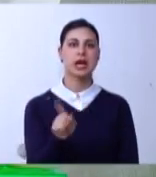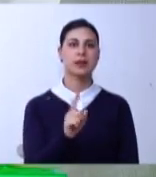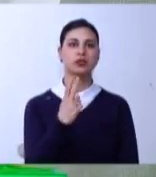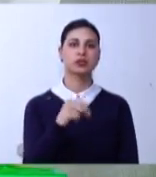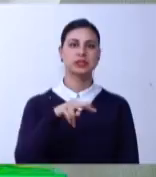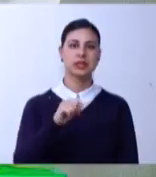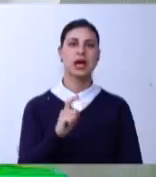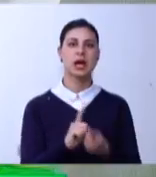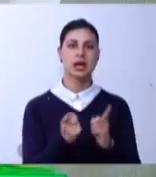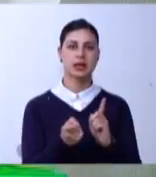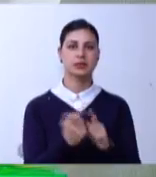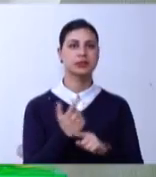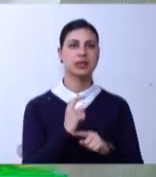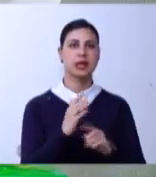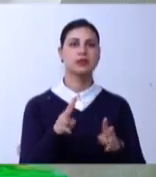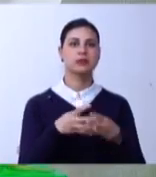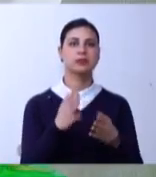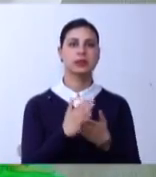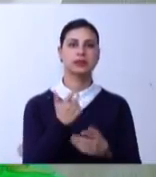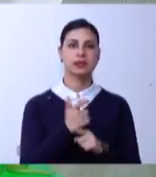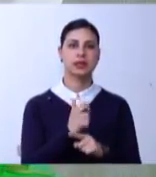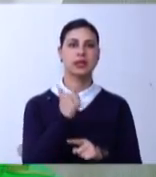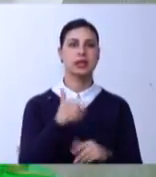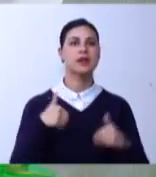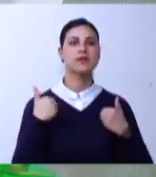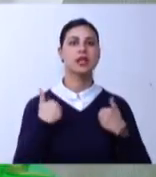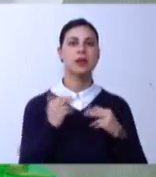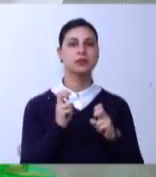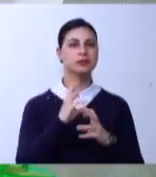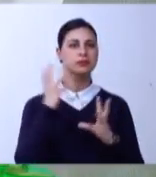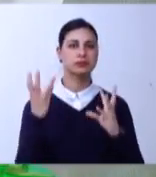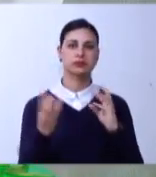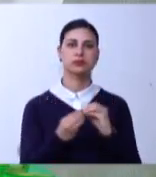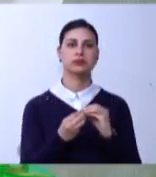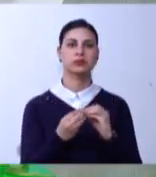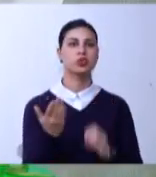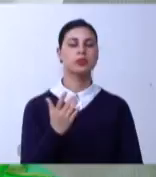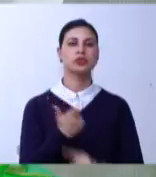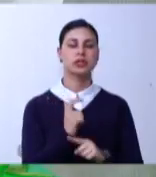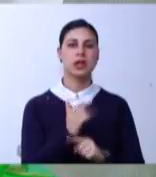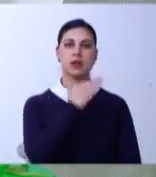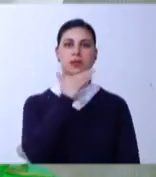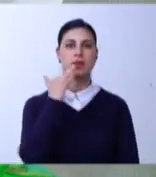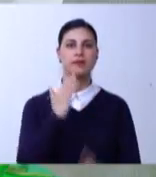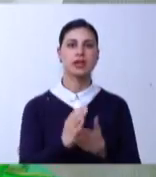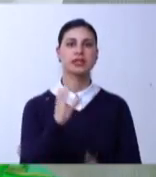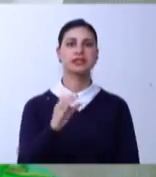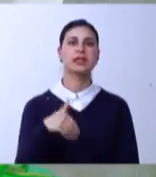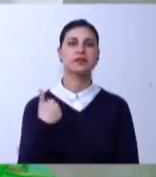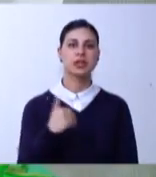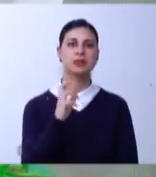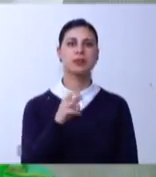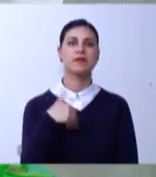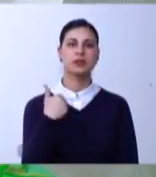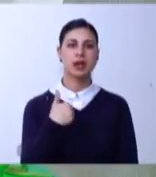ცილის, არამედ უნიკალური ნაკრებია მინერალების თვალსაზრისით, სეზონური ნაკრები, რომელშიც დიდი რაოდენობით არის C ვიტამინი, B